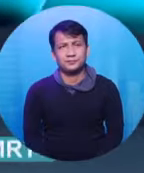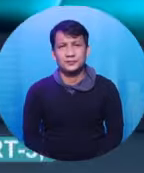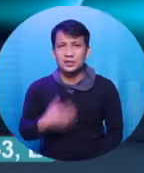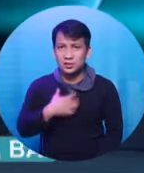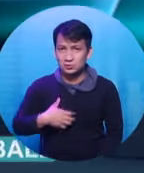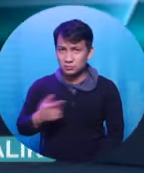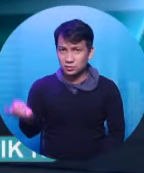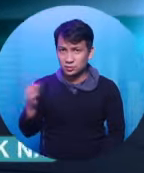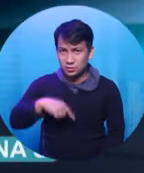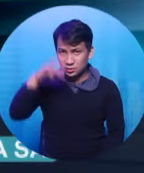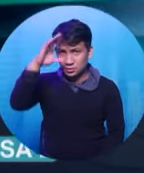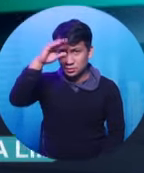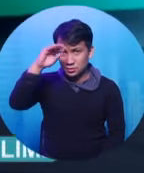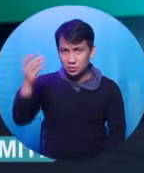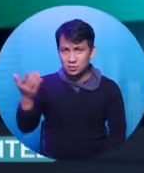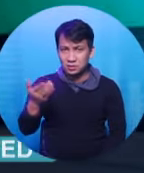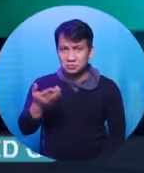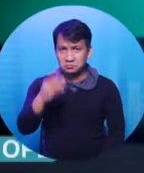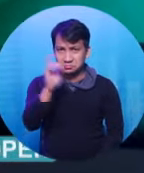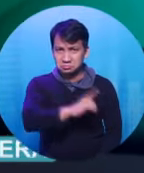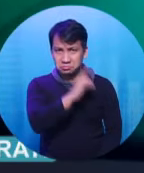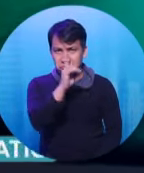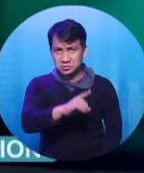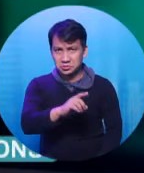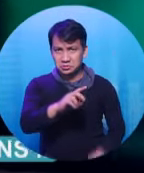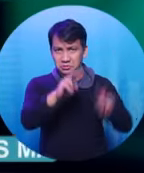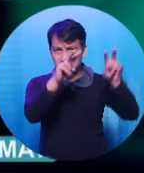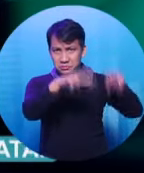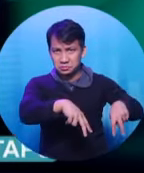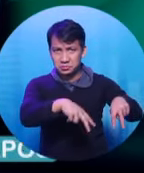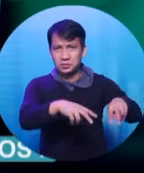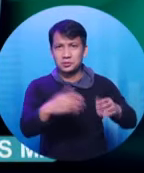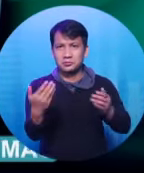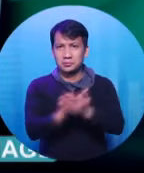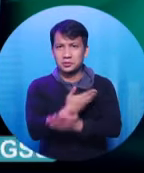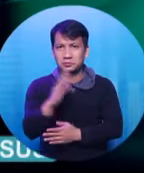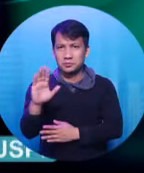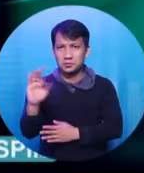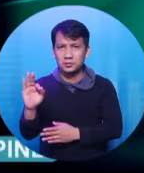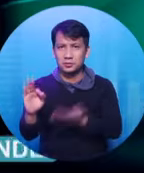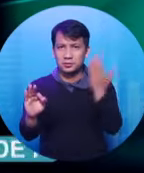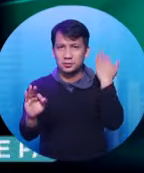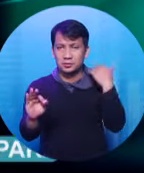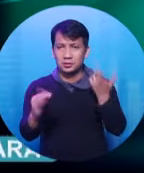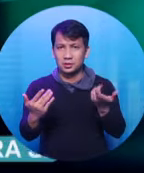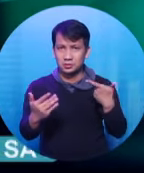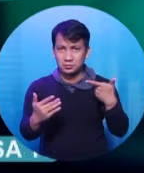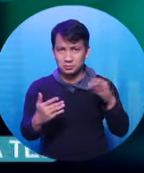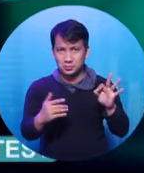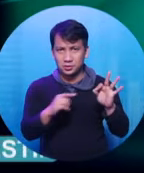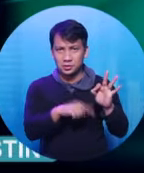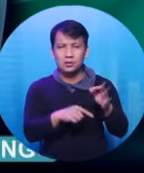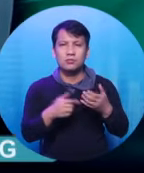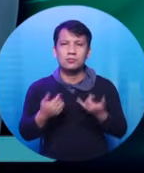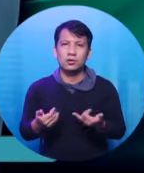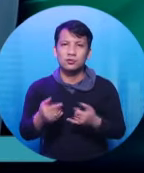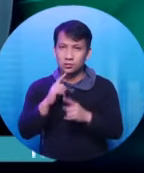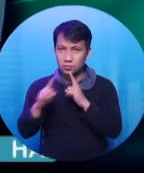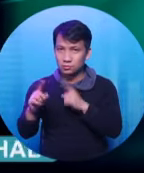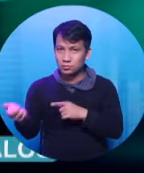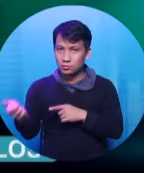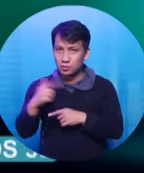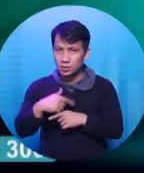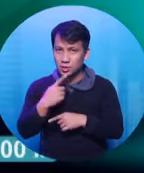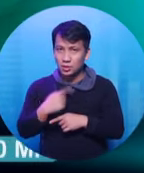Nagreklamo ang isang lalaki na iniinsulto at minamaliit ng bagong boyfriend ng dati niyang kinakasama. Makakausap po natin